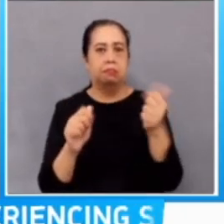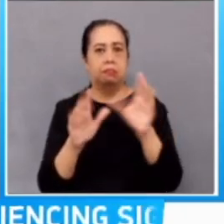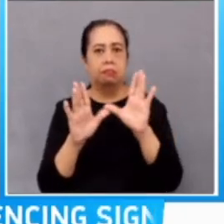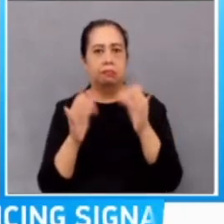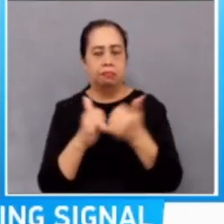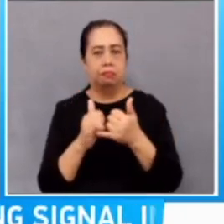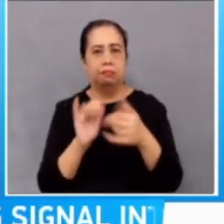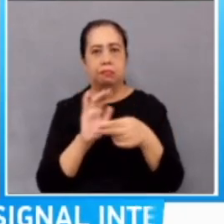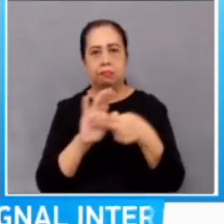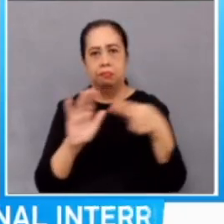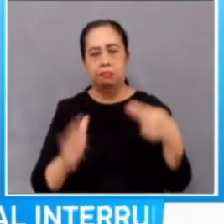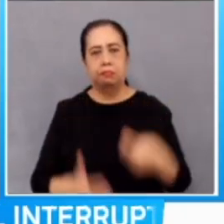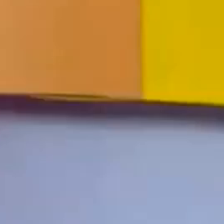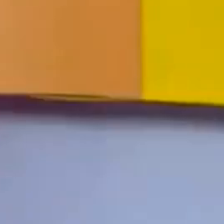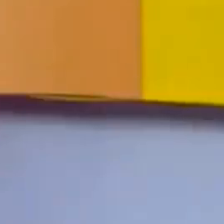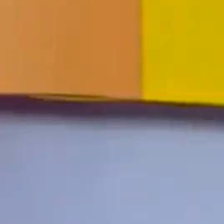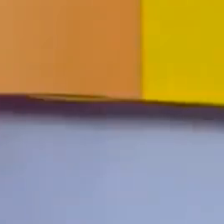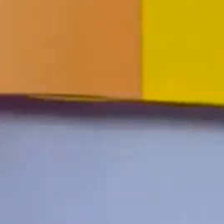companies.